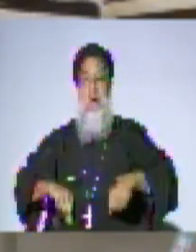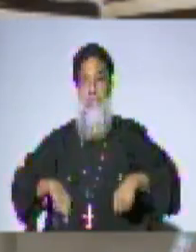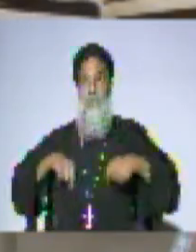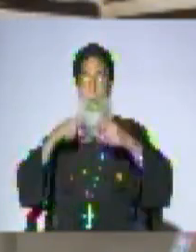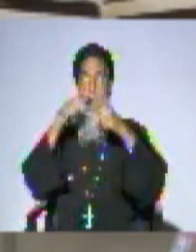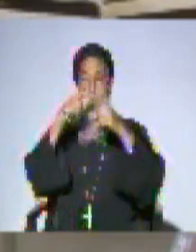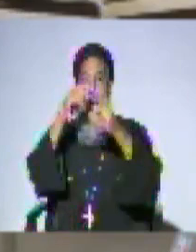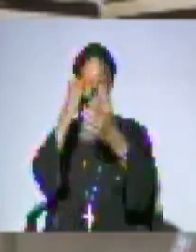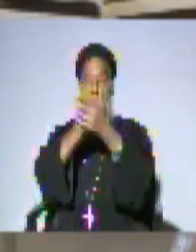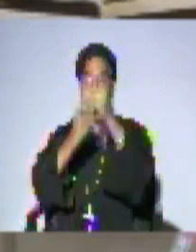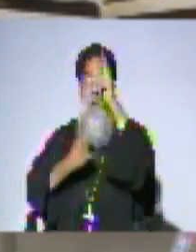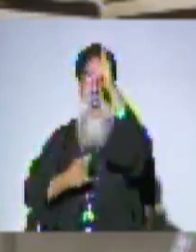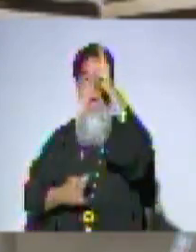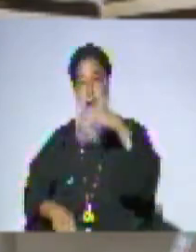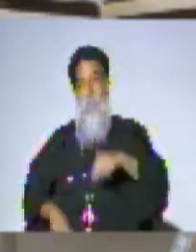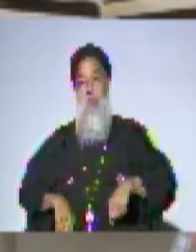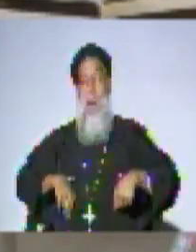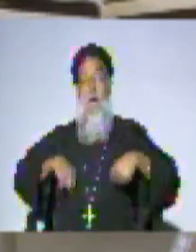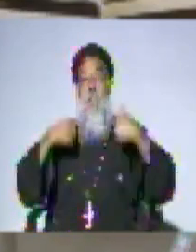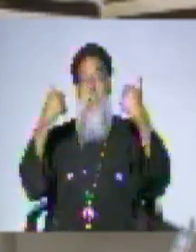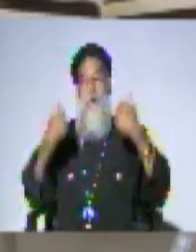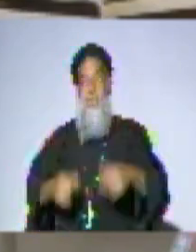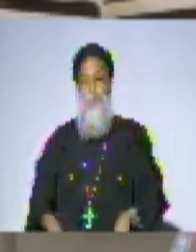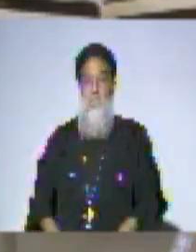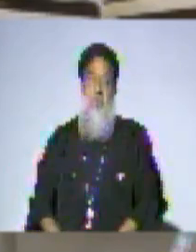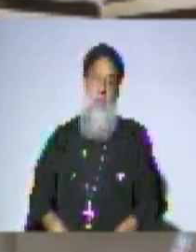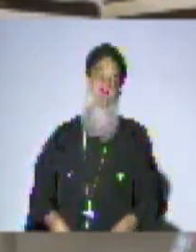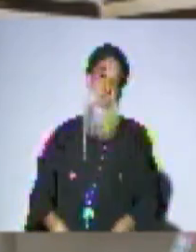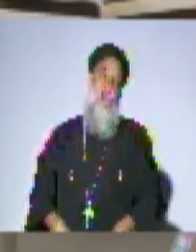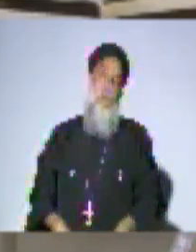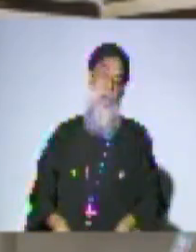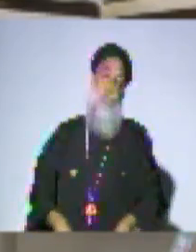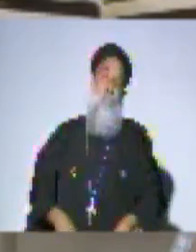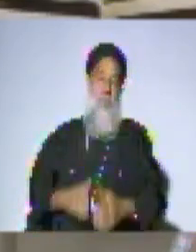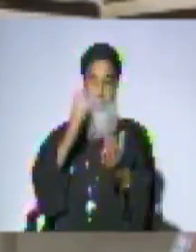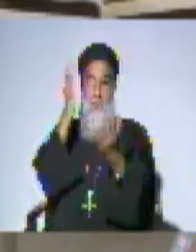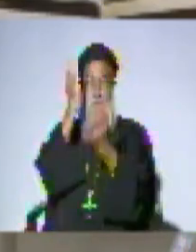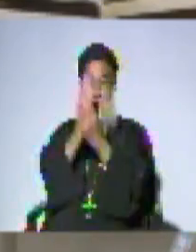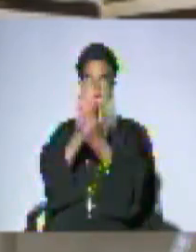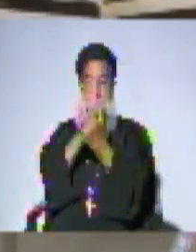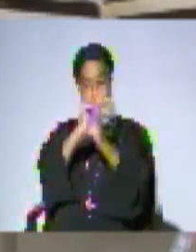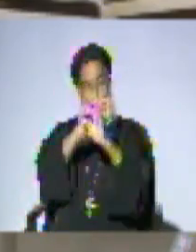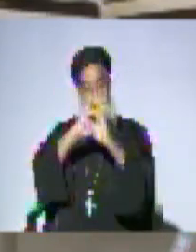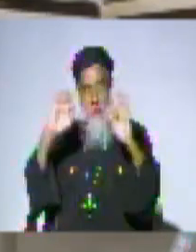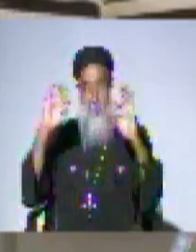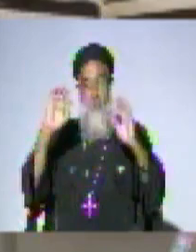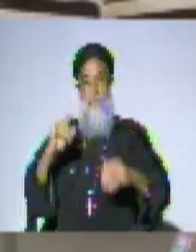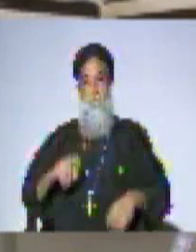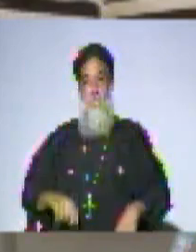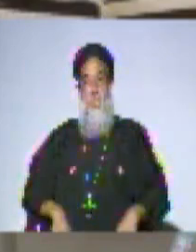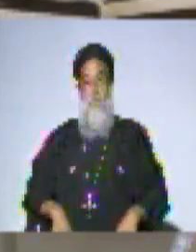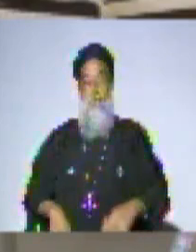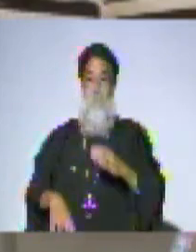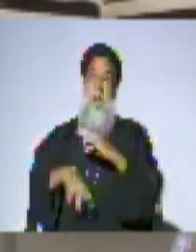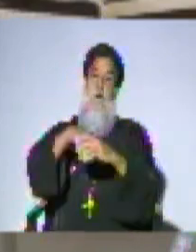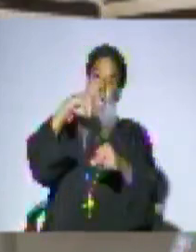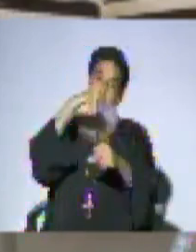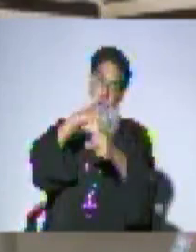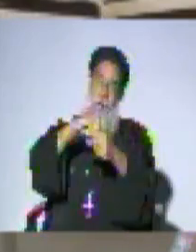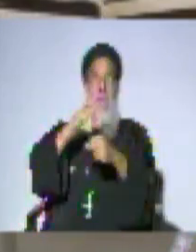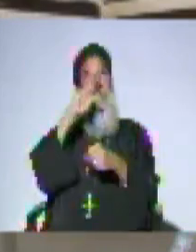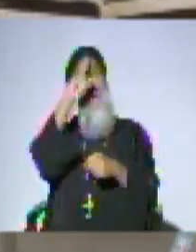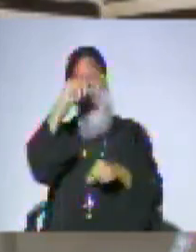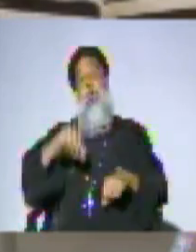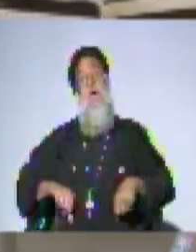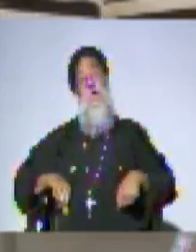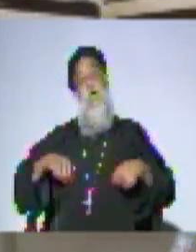أو مصدر يعني السورس، السورس بتاع الحياة أو مبدأ الحياة أو